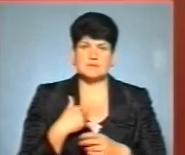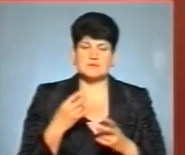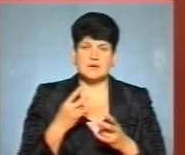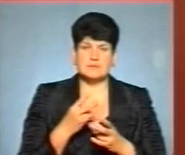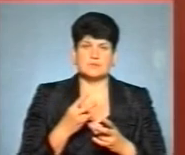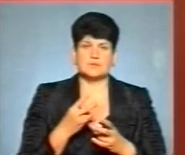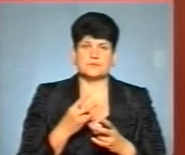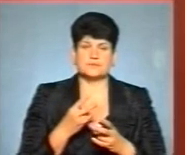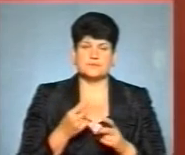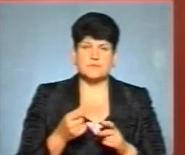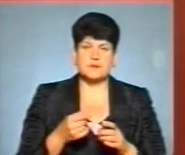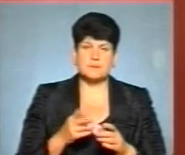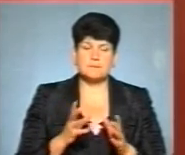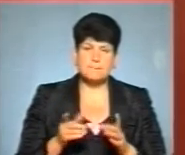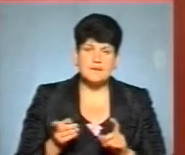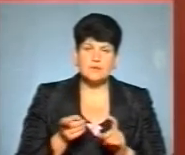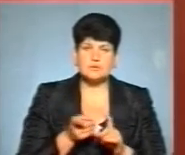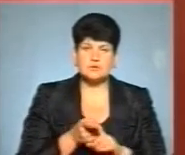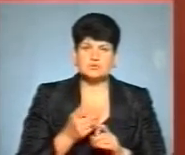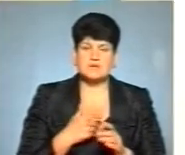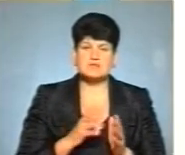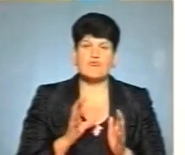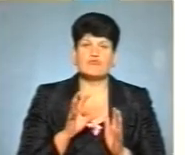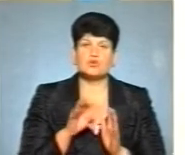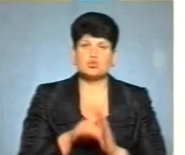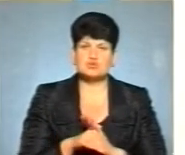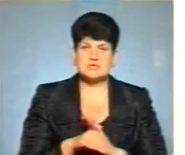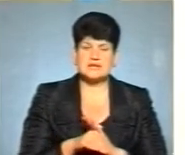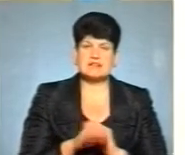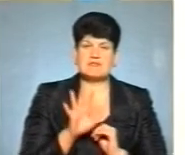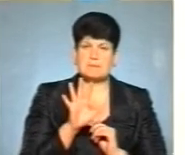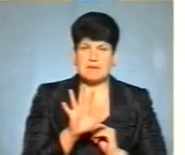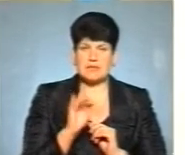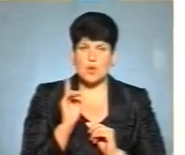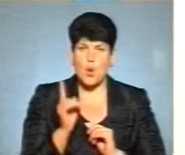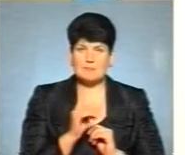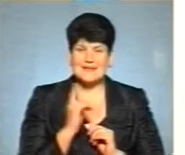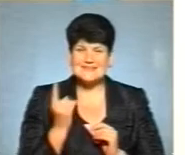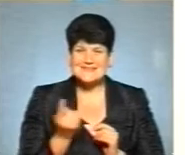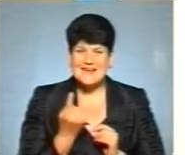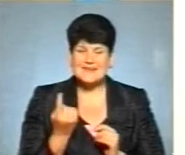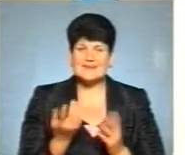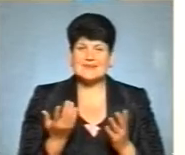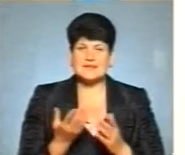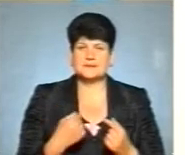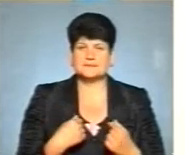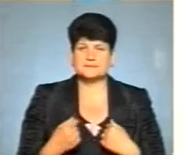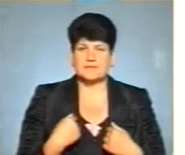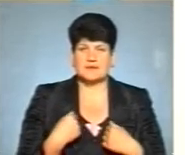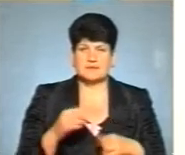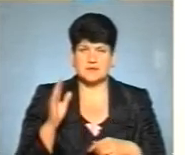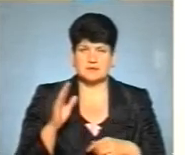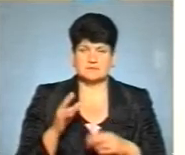включатися в цей режим, і щоб нас включили в 5 областей, які потерпіли від стихійного